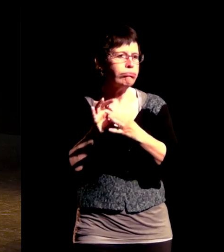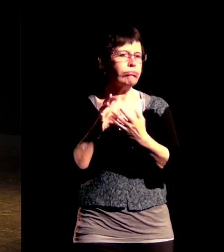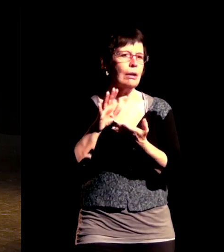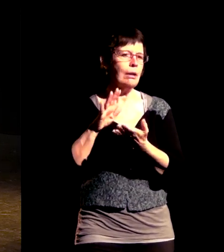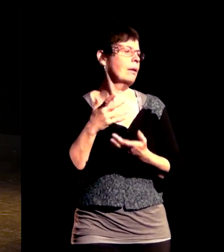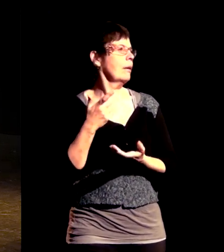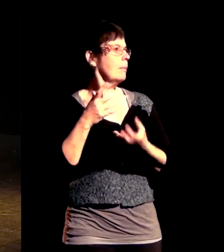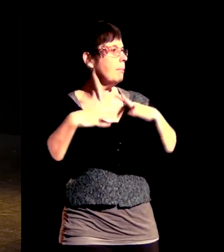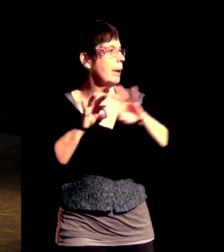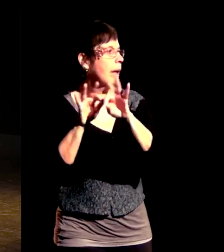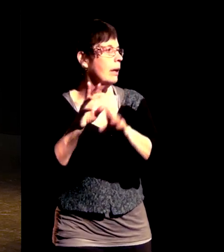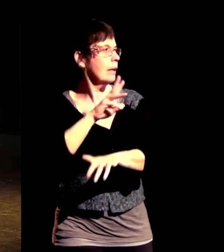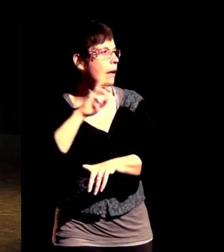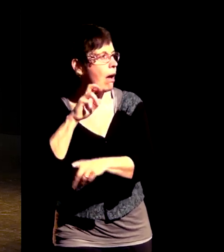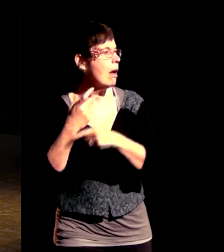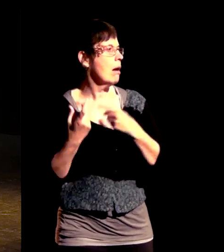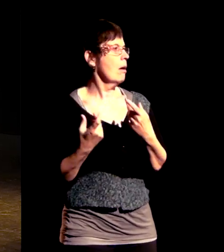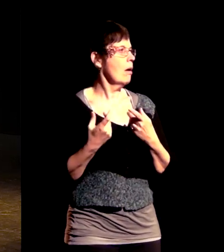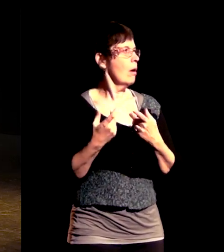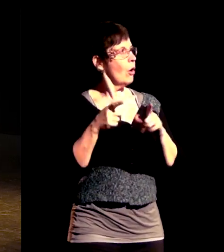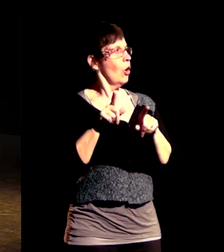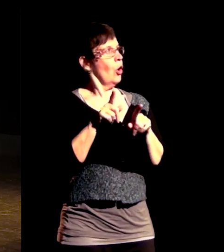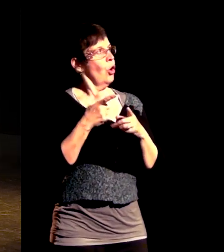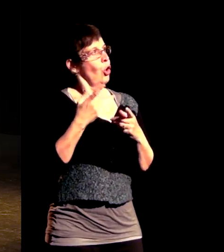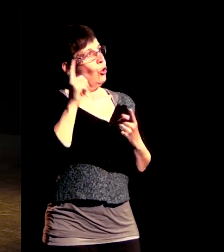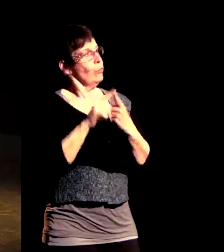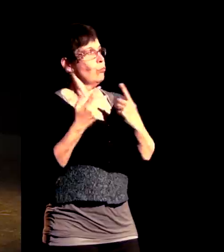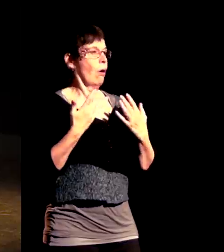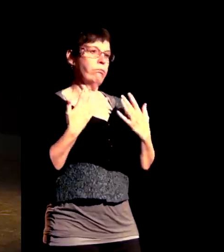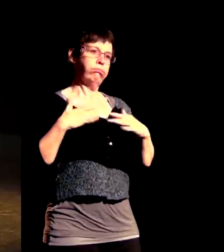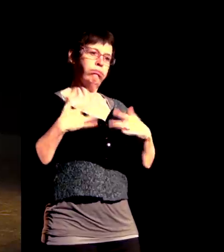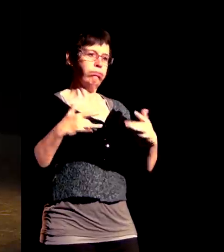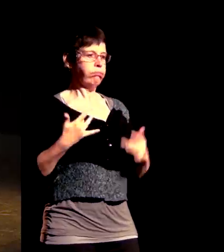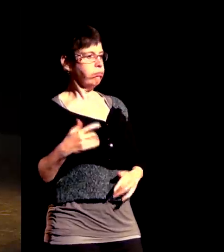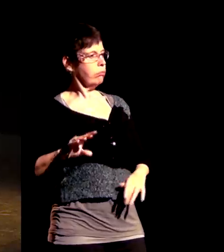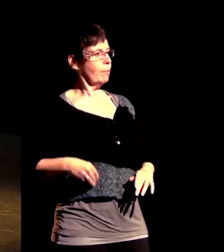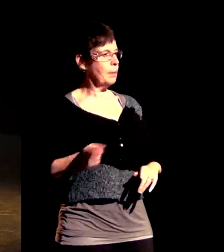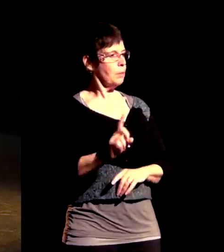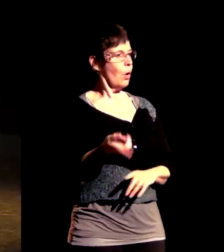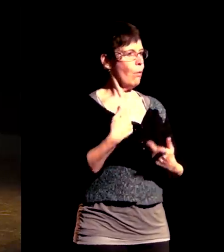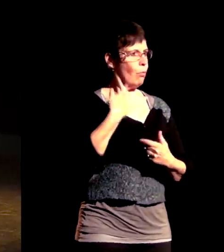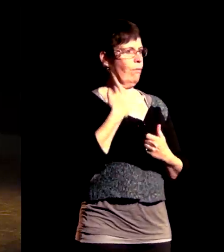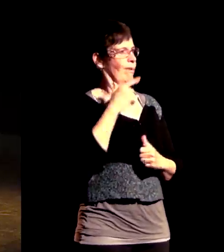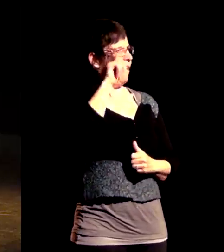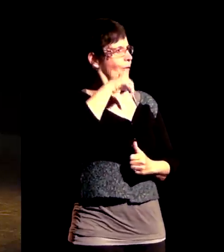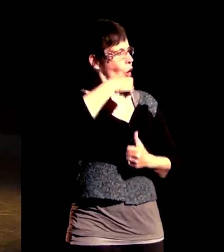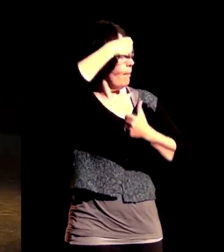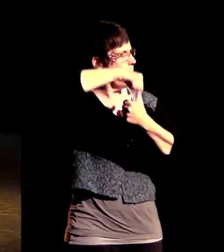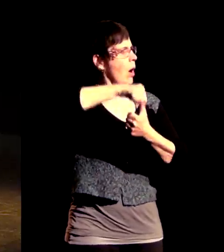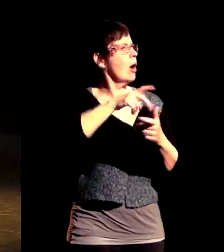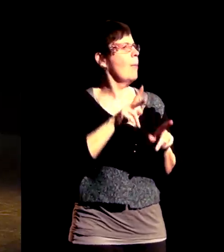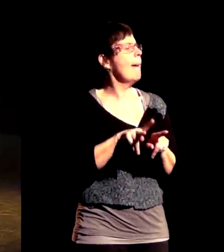se déculpabiliser de sa propre histoire, plutôt que de regarder et de faire le devoir de mémoire nécessaire et de regarder que Vichy, ce